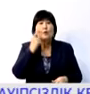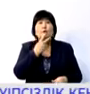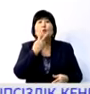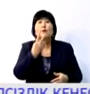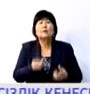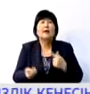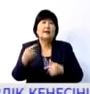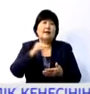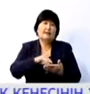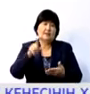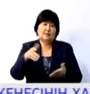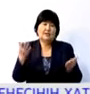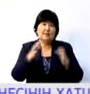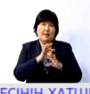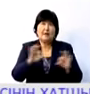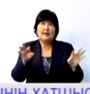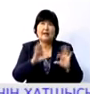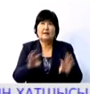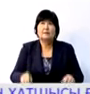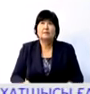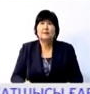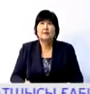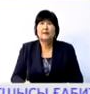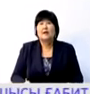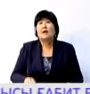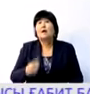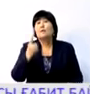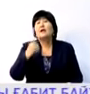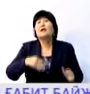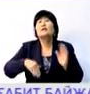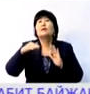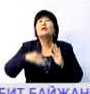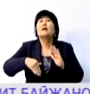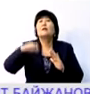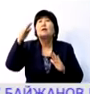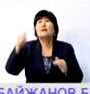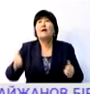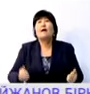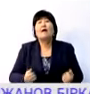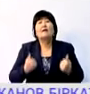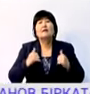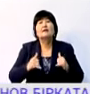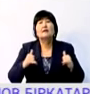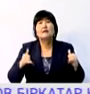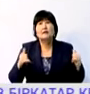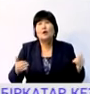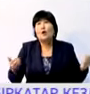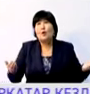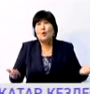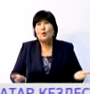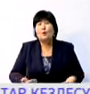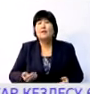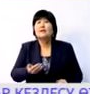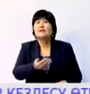келген тілшіміздің бейне материалы. Бір биіктен бір биік алқындырып, өмір